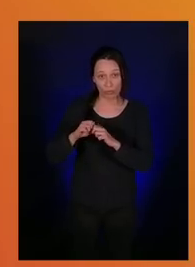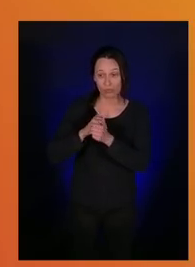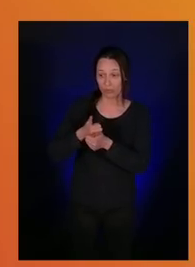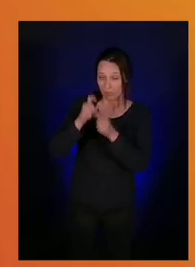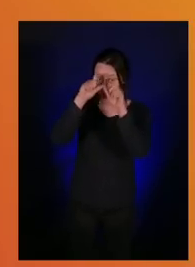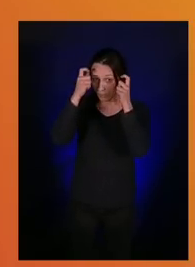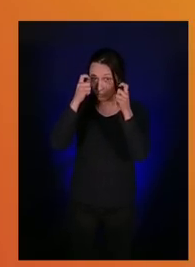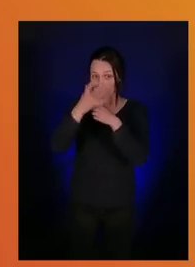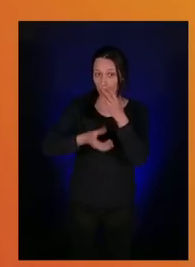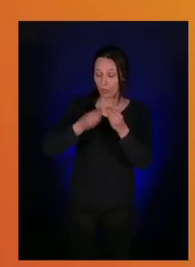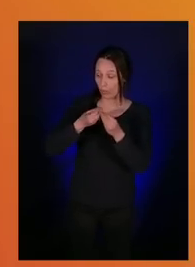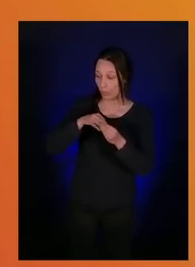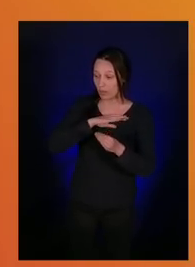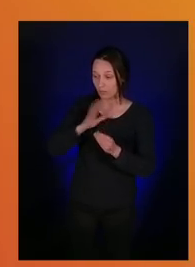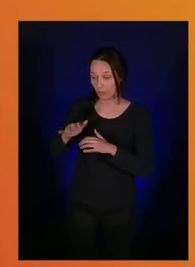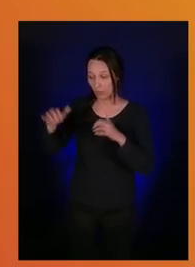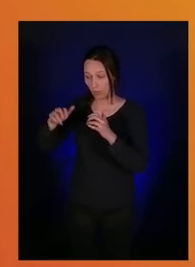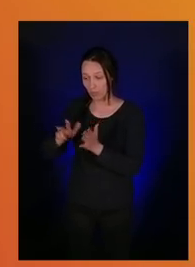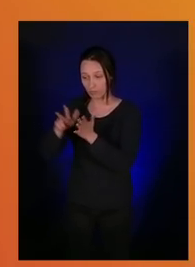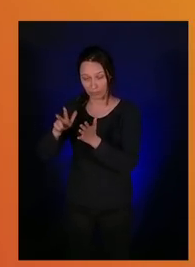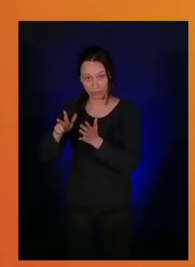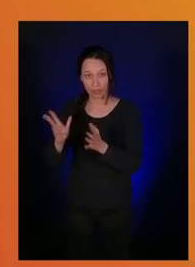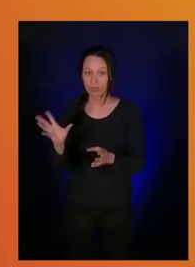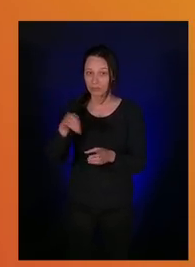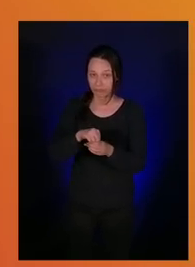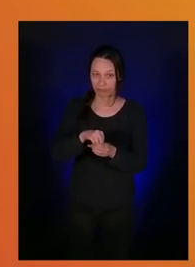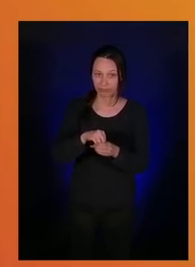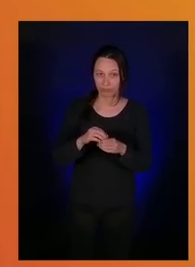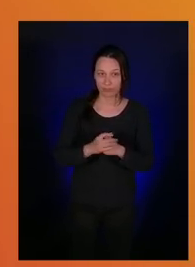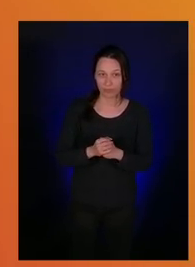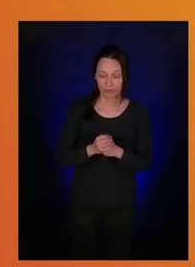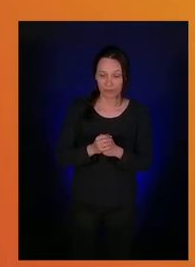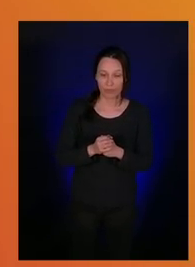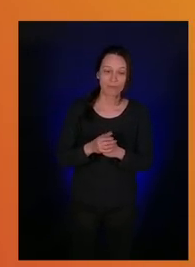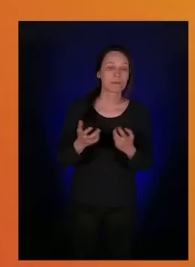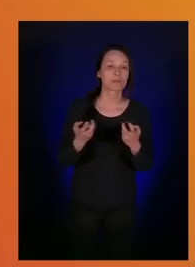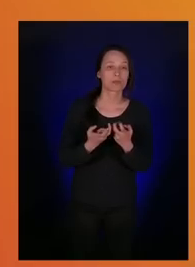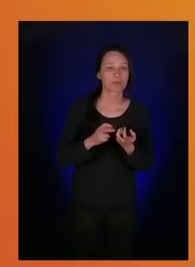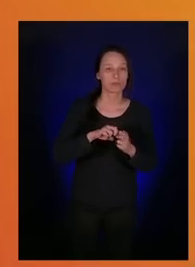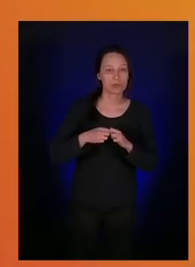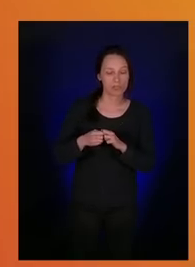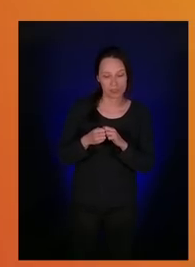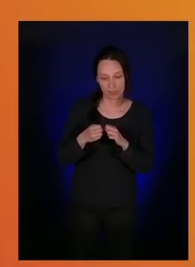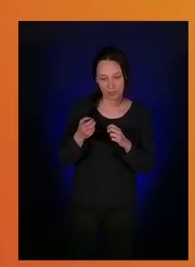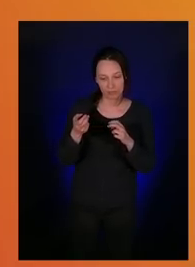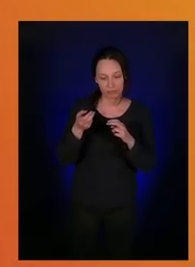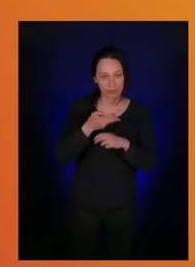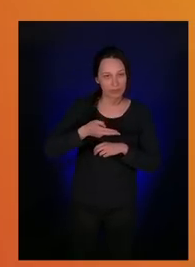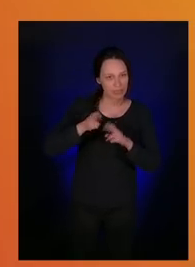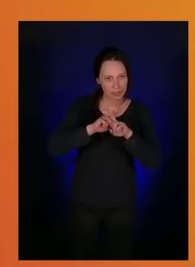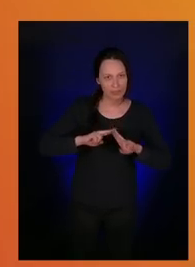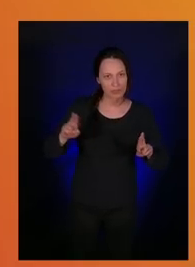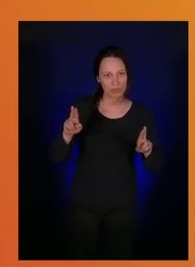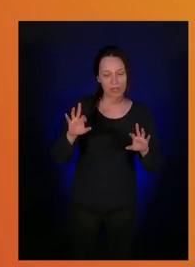de congrès, s'inscrivent dans ce périmètre. L'organisme national interprofessionnel de répartition des cotisations,